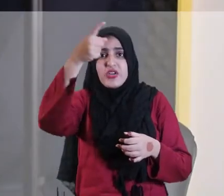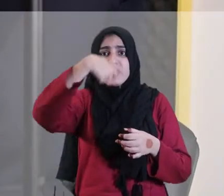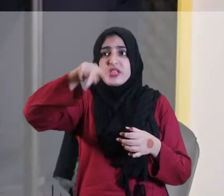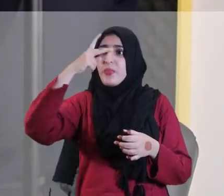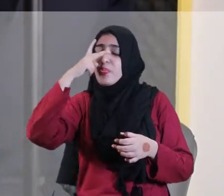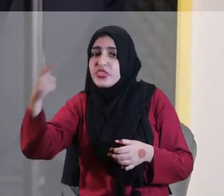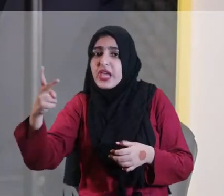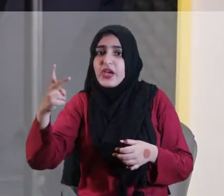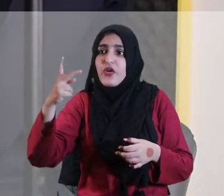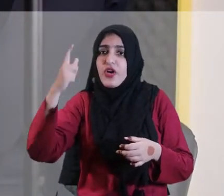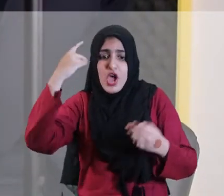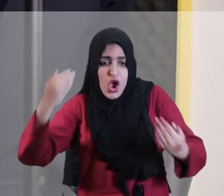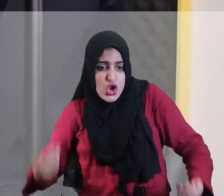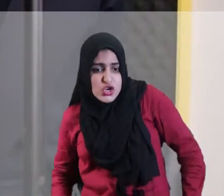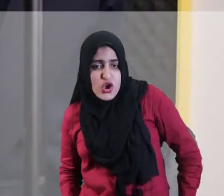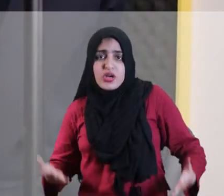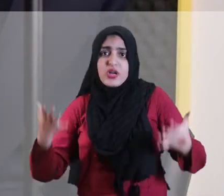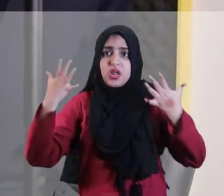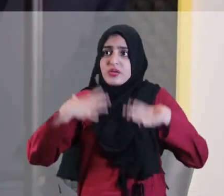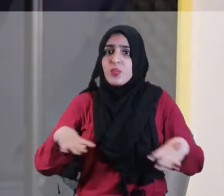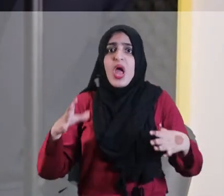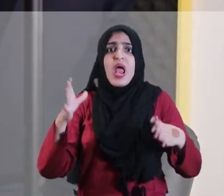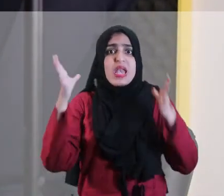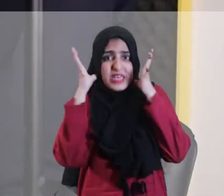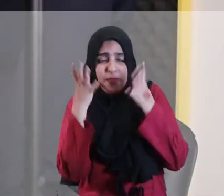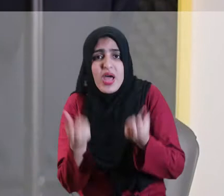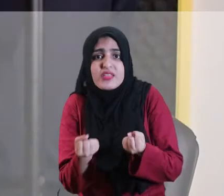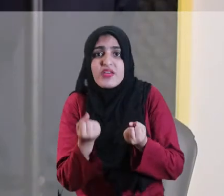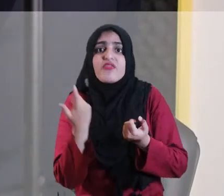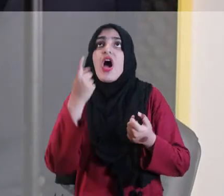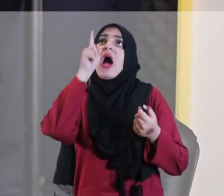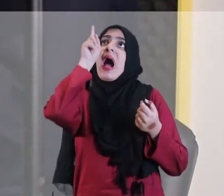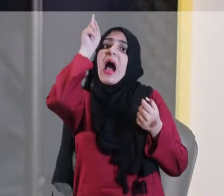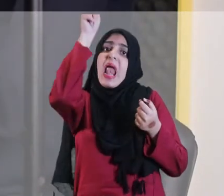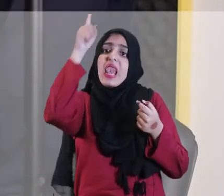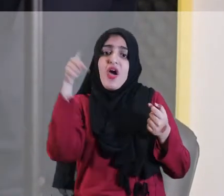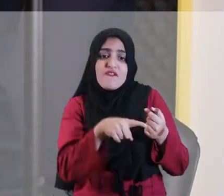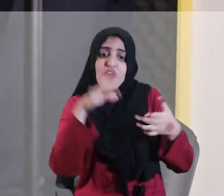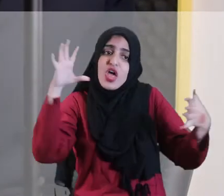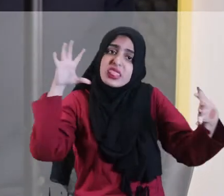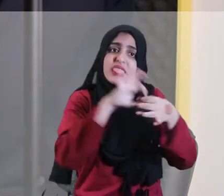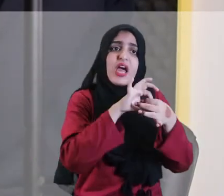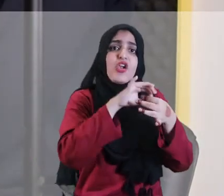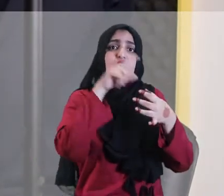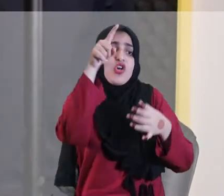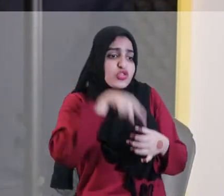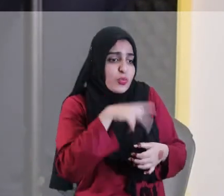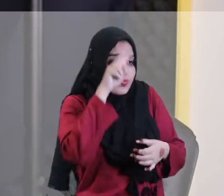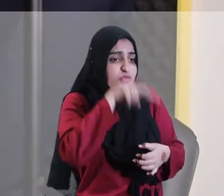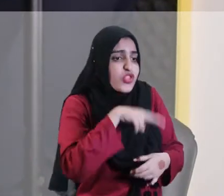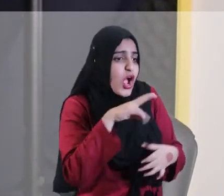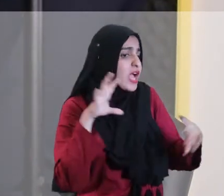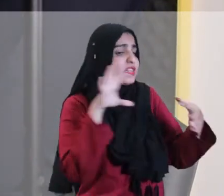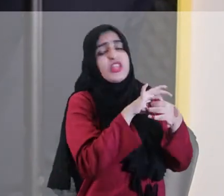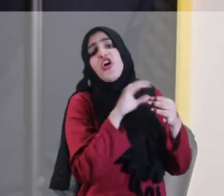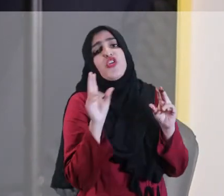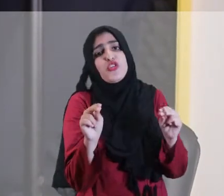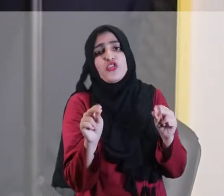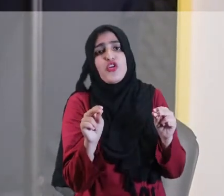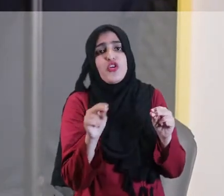यह बात यह कि वह सिरप बना रहा है बहुत जगह अहम नहीं हम यह सब जज बन गए हम यूज करते है